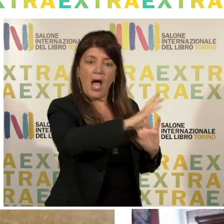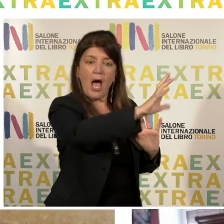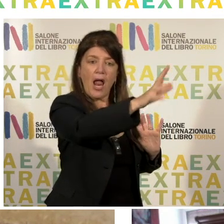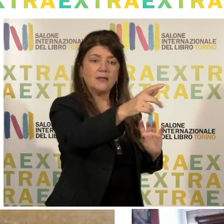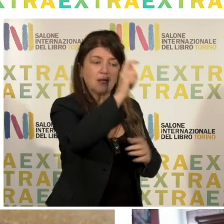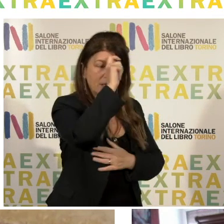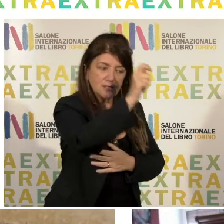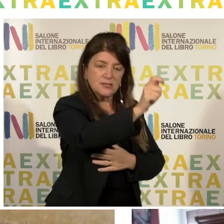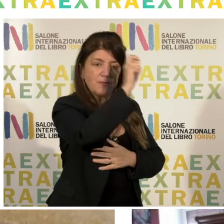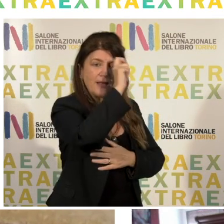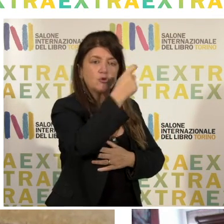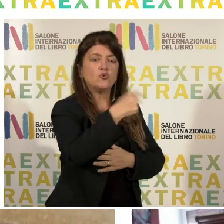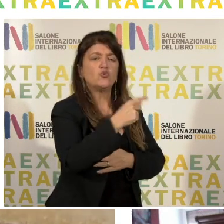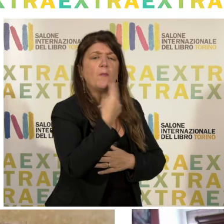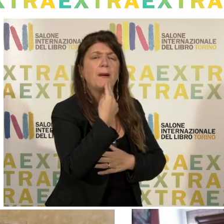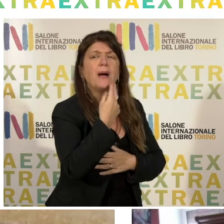suo padre?